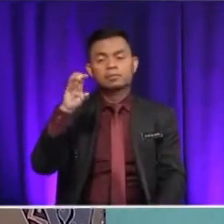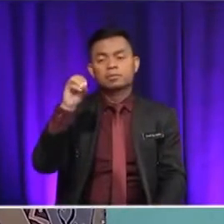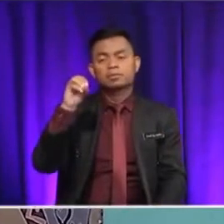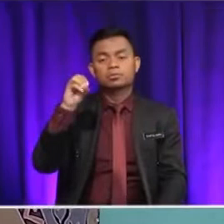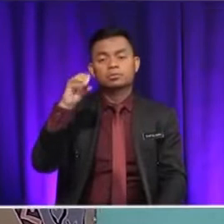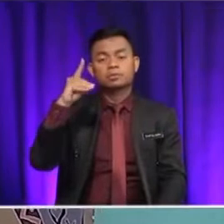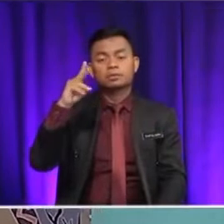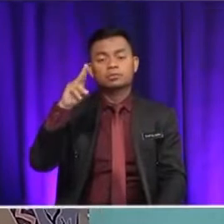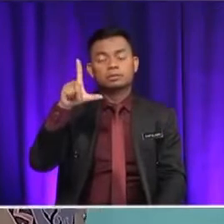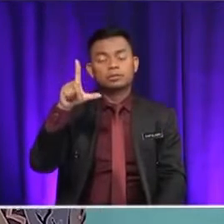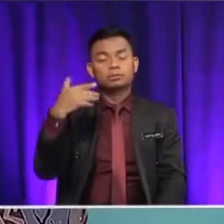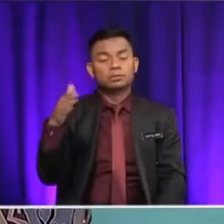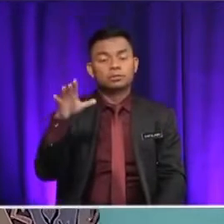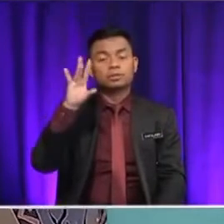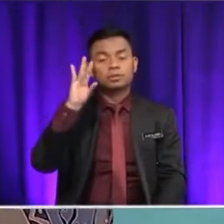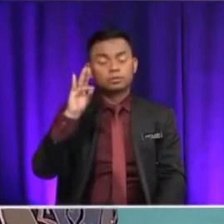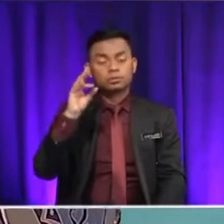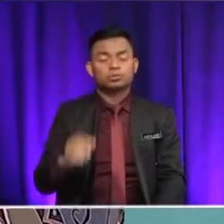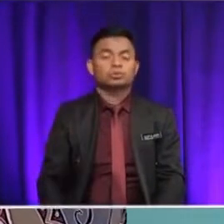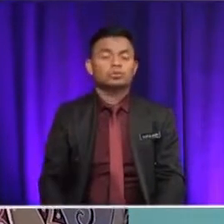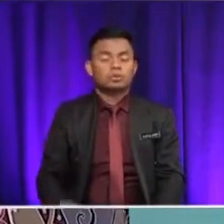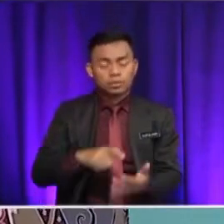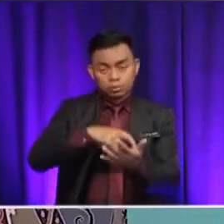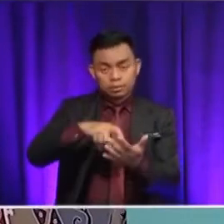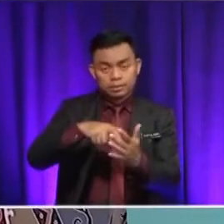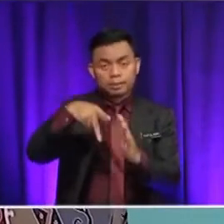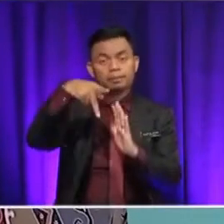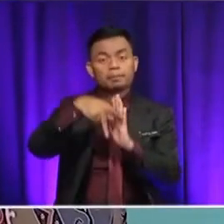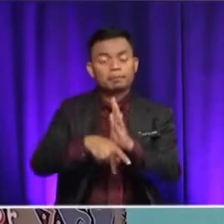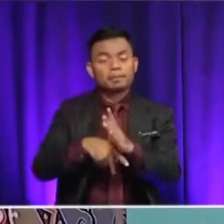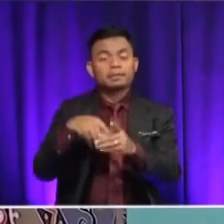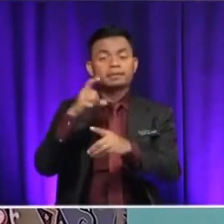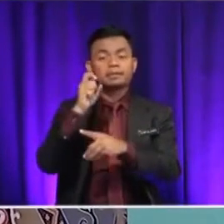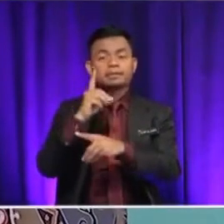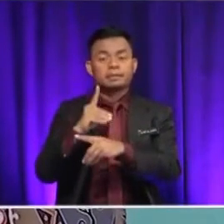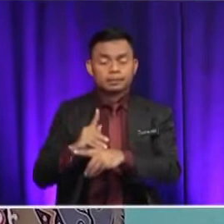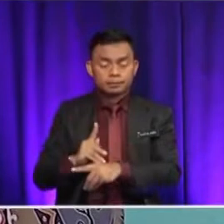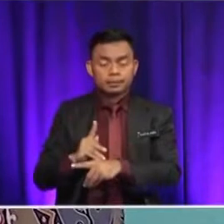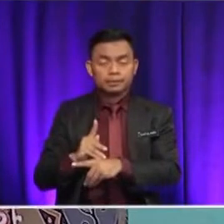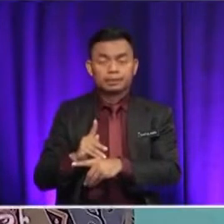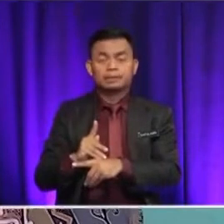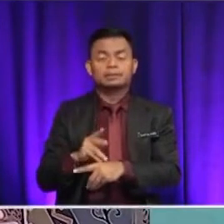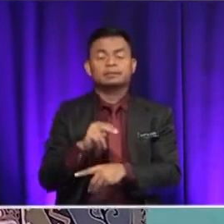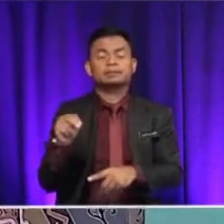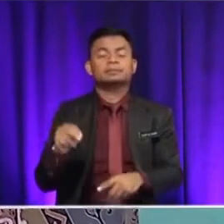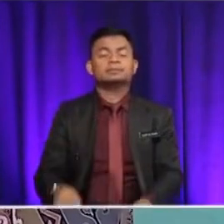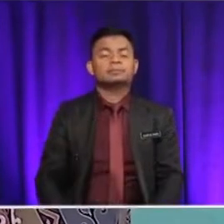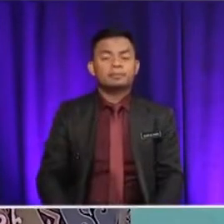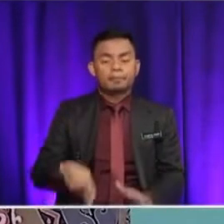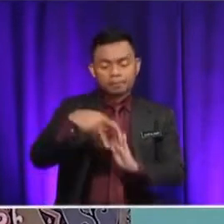lukisan pelan bangunan 2, lukisan perkhidmatan bangunan. Okey, dengan saya Cikgu Fazilah di SMK Pandamaran